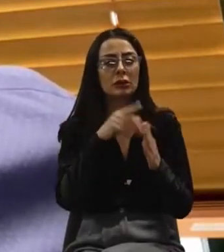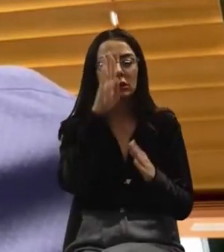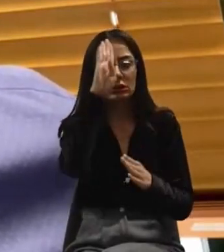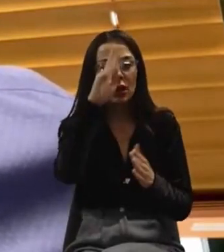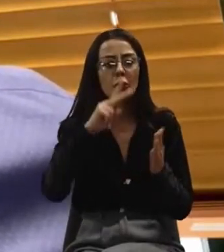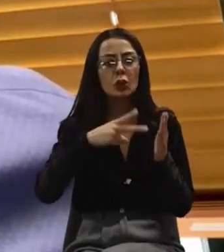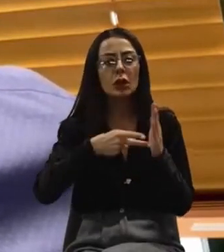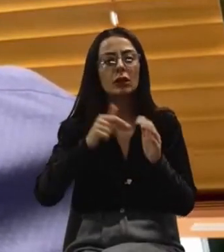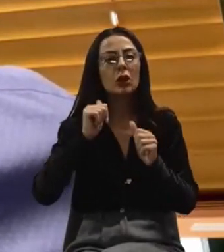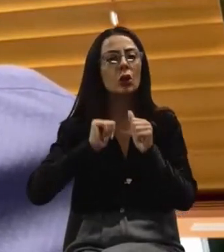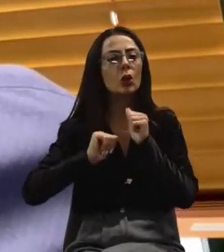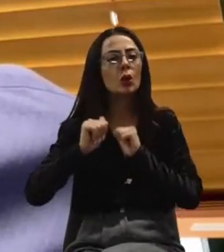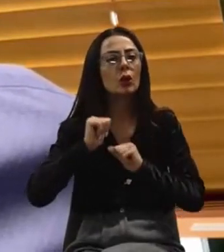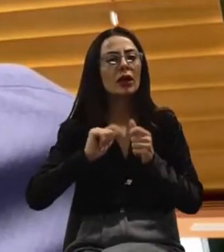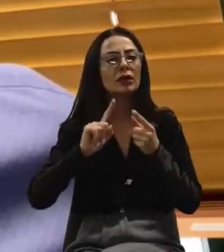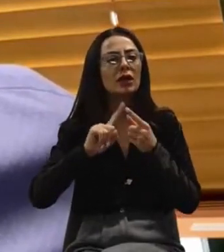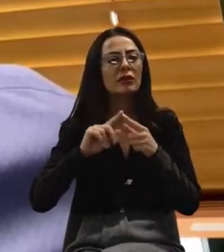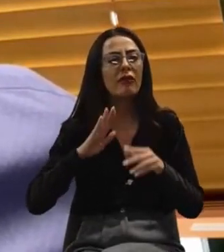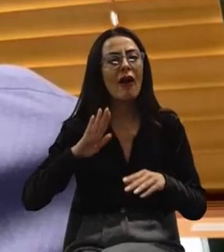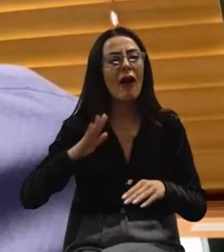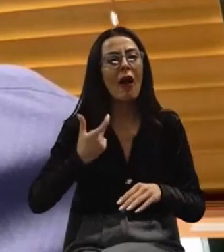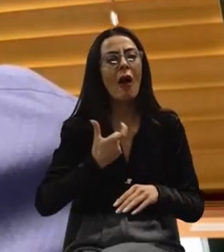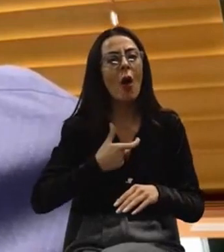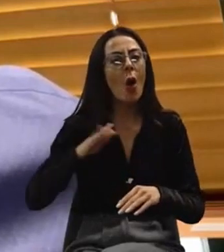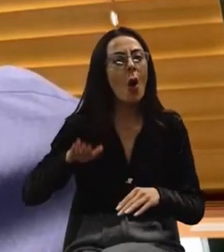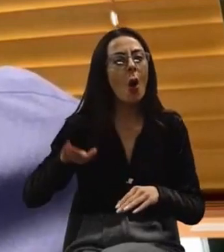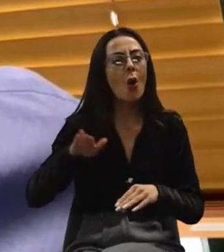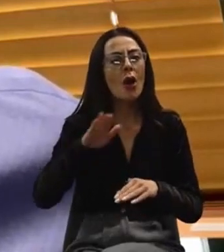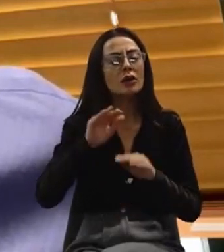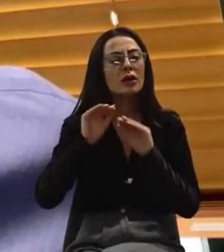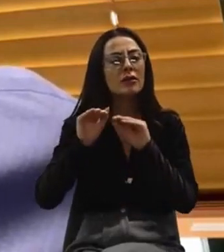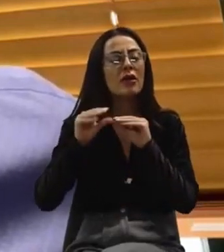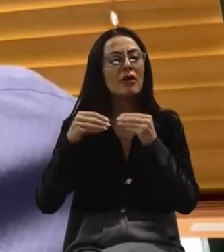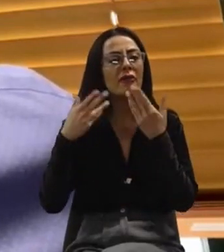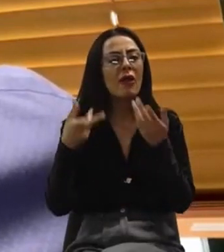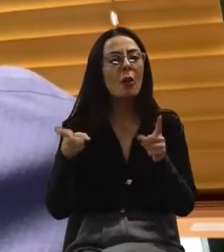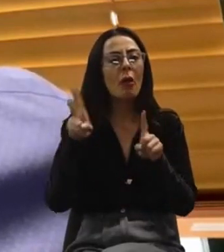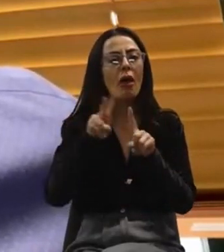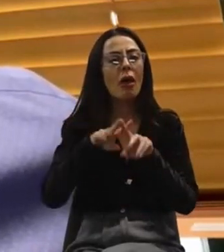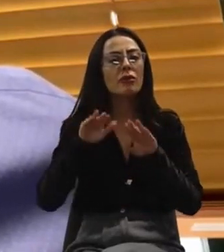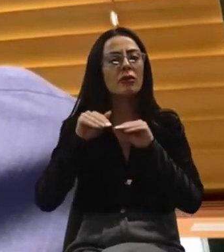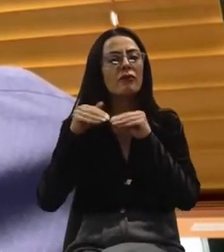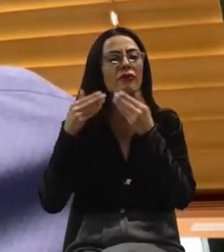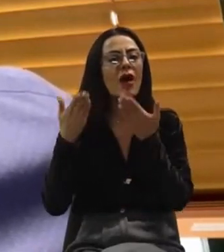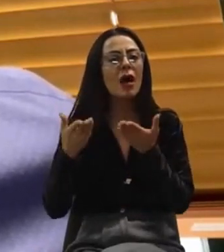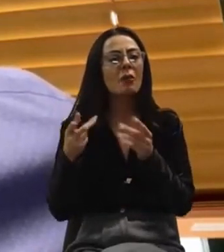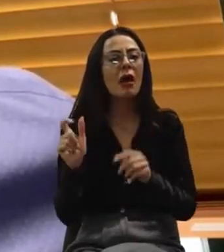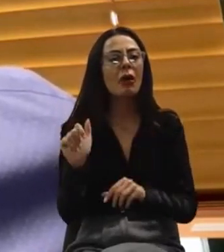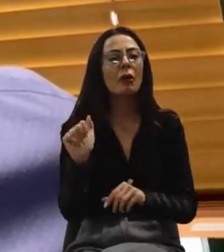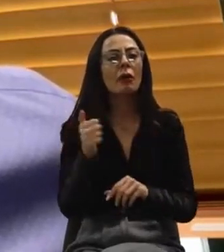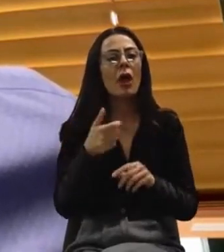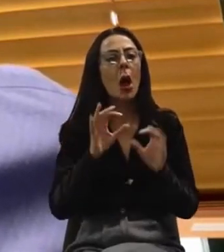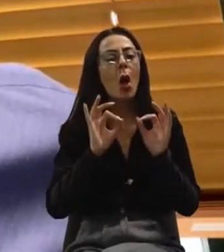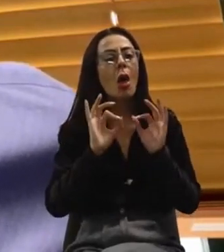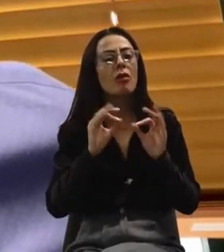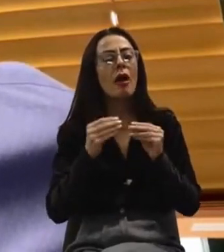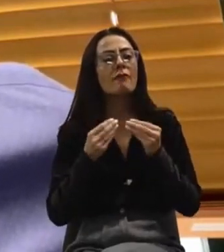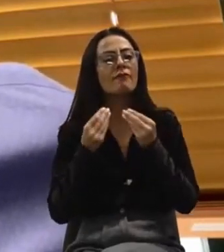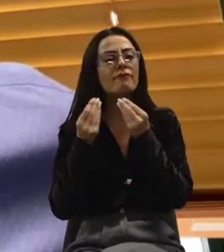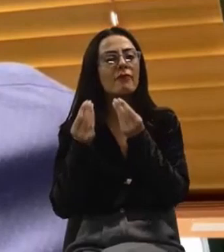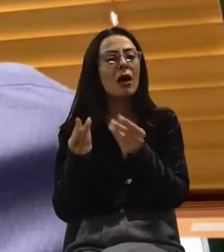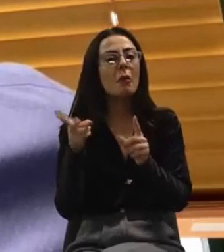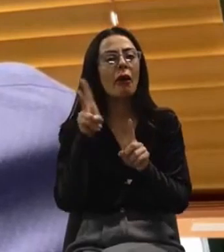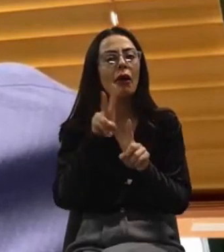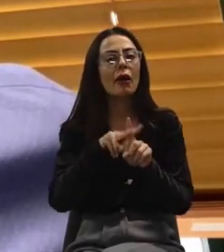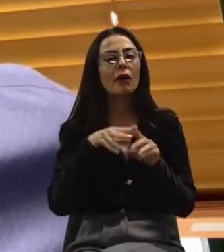İslam teknikleri öğrencilerine Hakkı sağlamak İslam Teknik Üniversitesi markasına değer katmakta en temel amacımız bu Bu